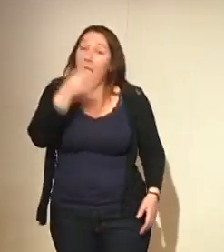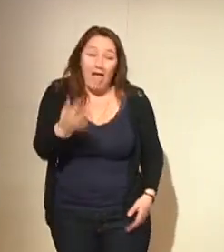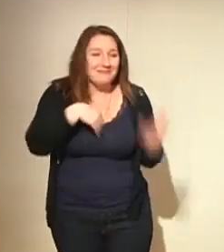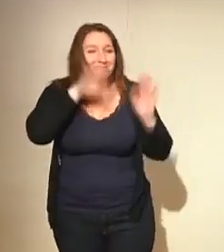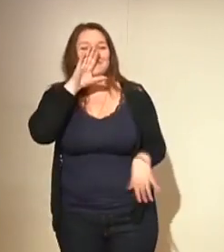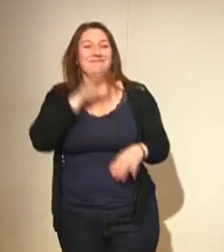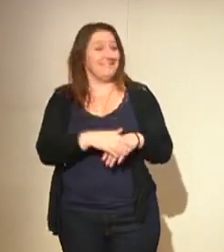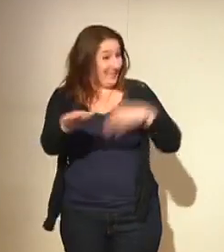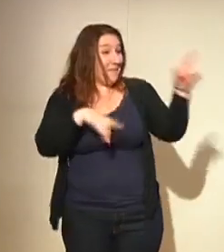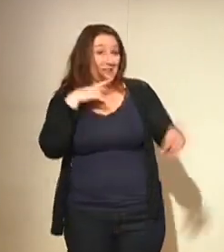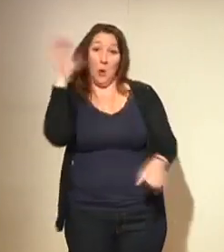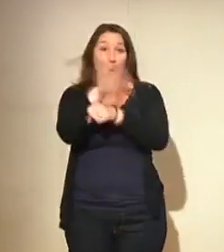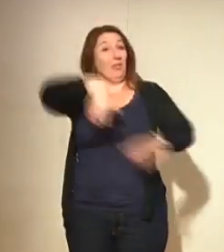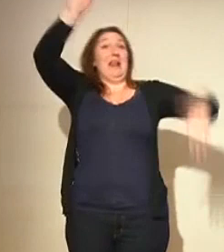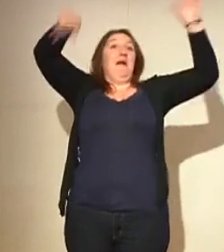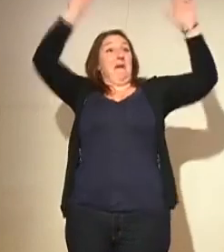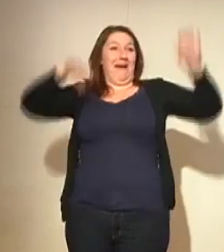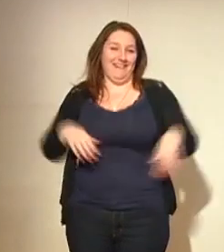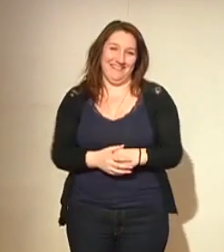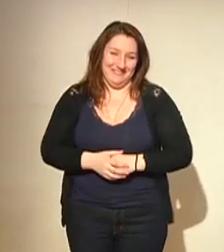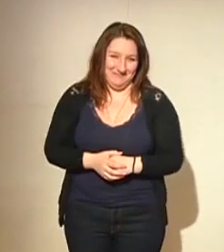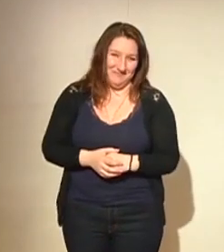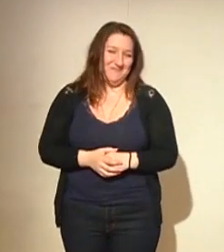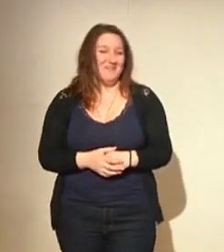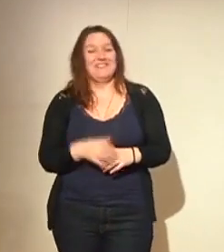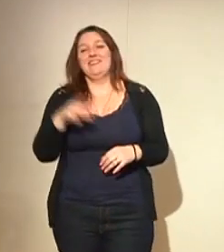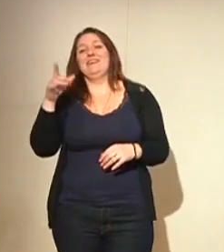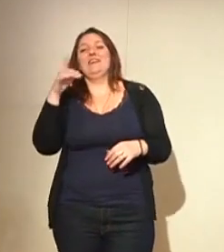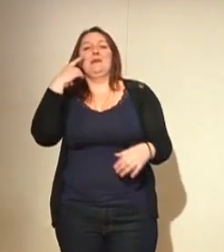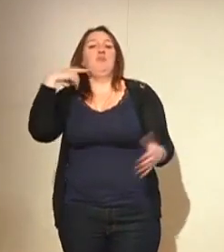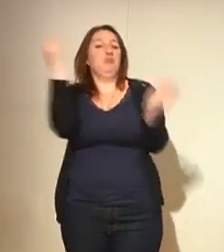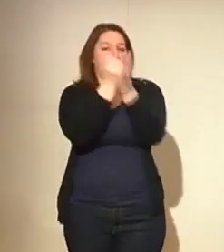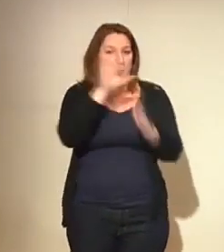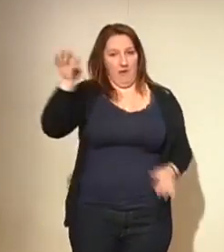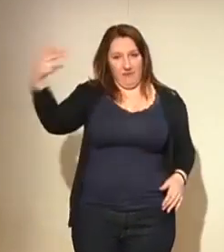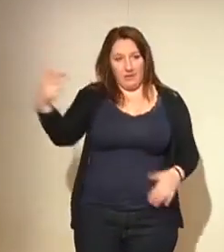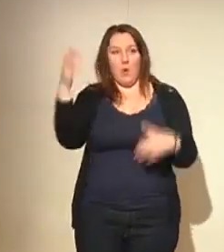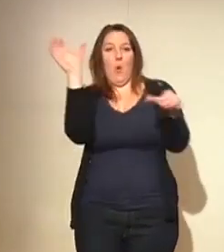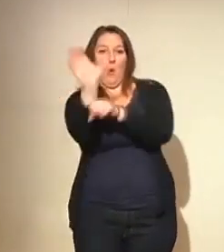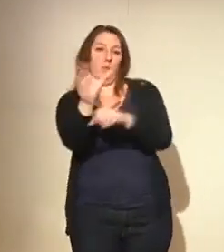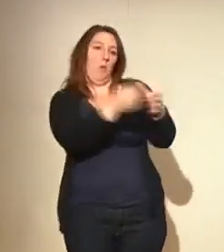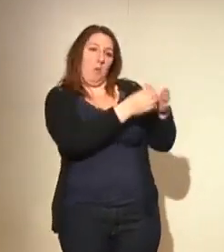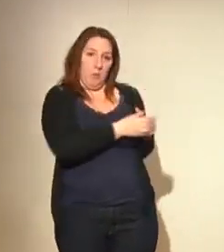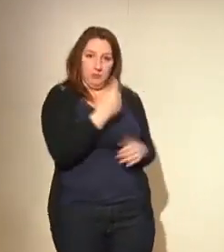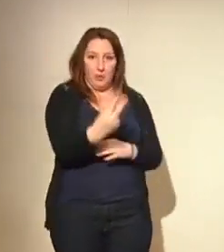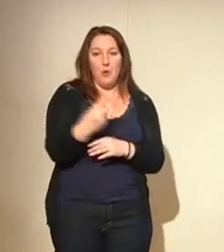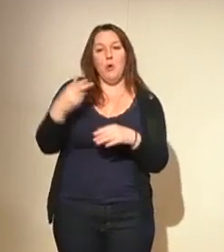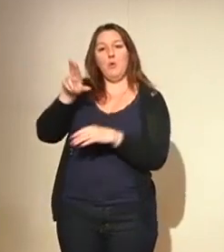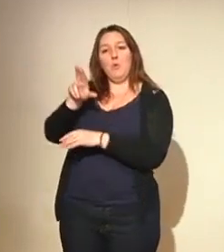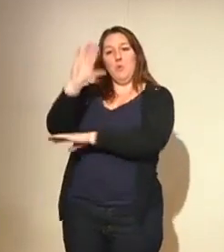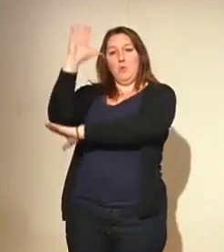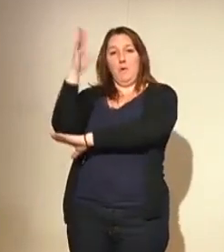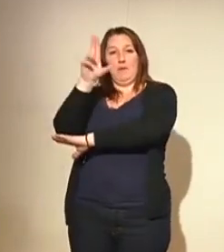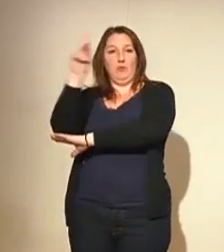ça ça a marché he contre ils ont levé la main euh donc pour Front National qui est contre deux groupes umpudi